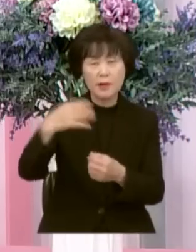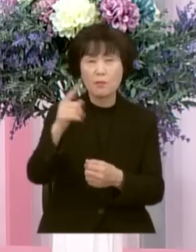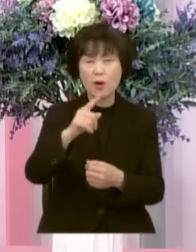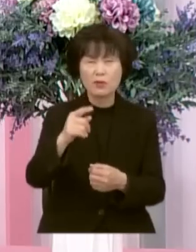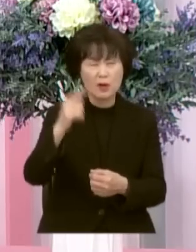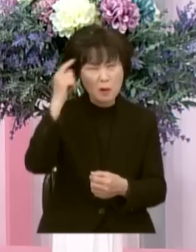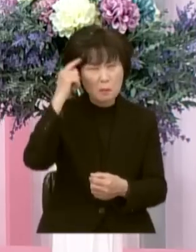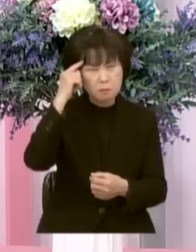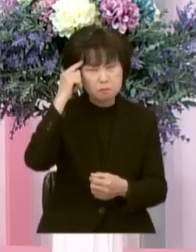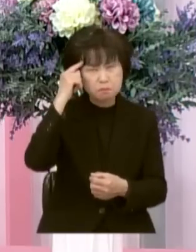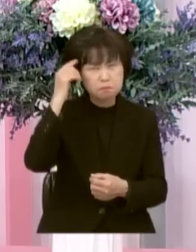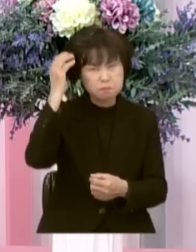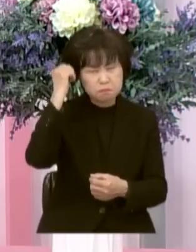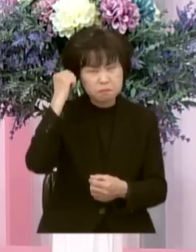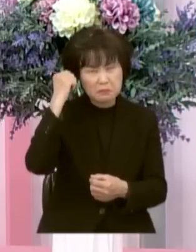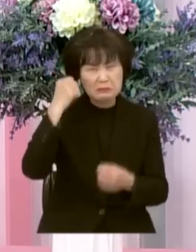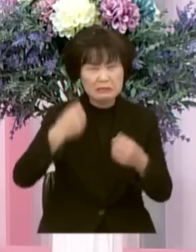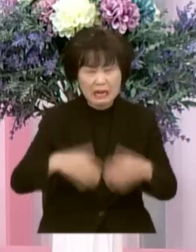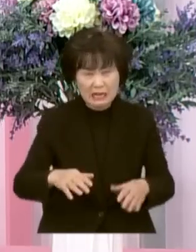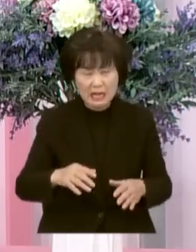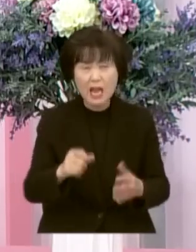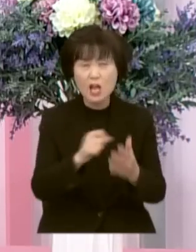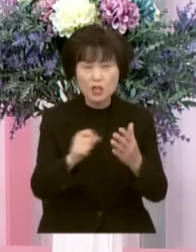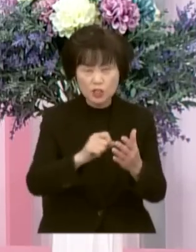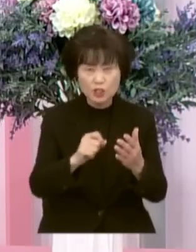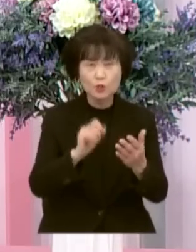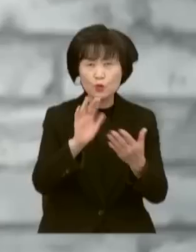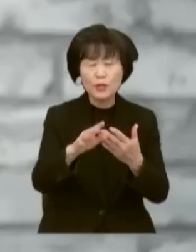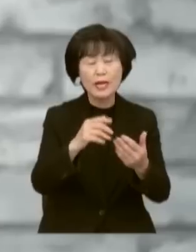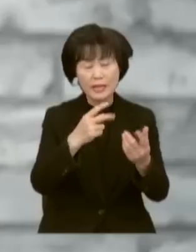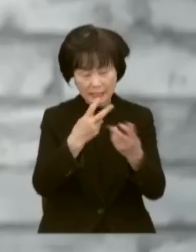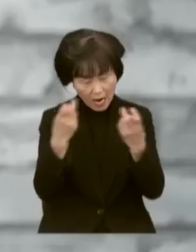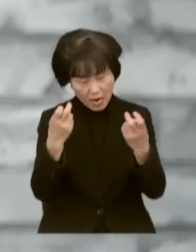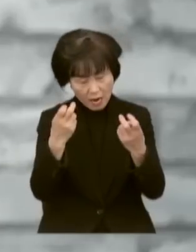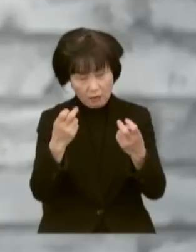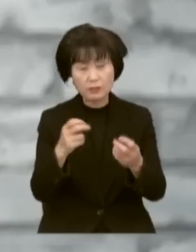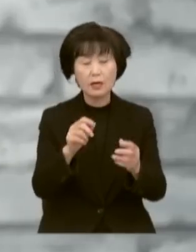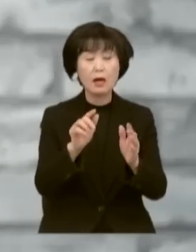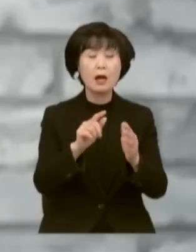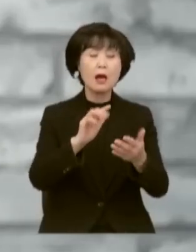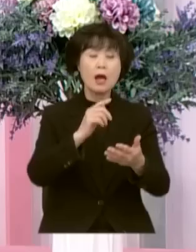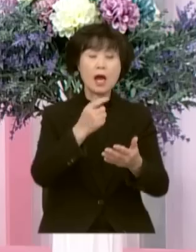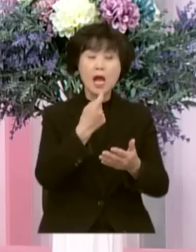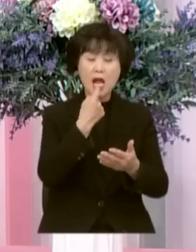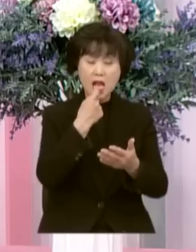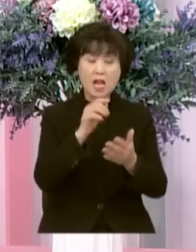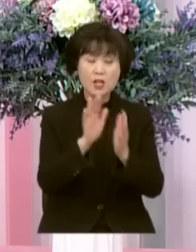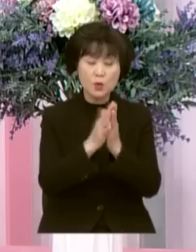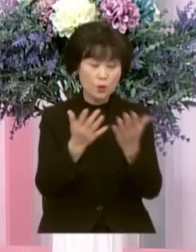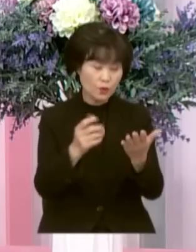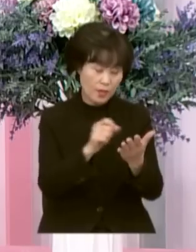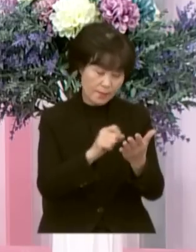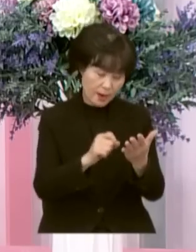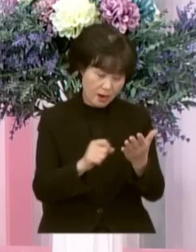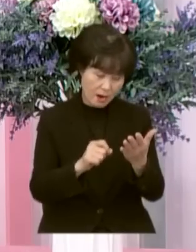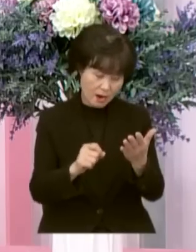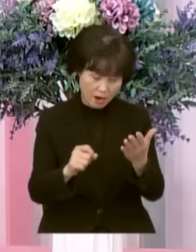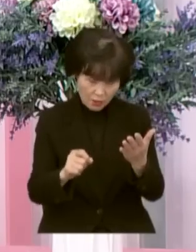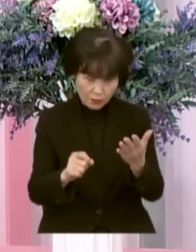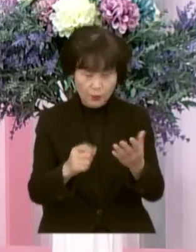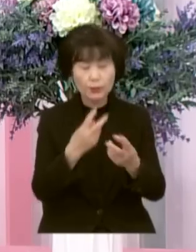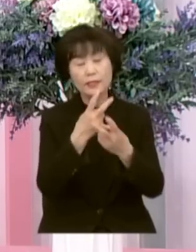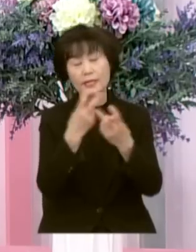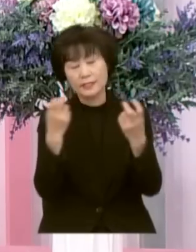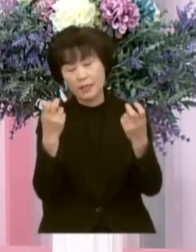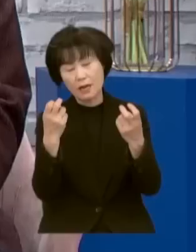그렇게 알려주셔가지고 이게 노트에다가 그걸 썼어요. 그래서 이 꿈을요 바로 어제 꾼 것처럼